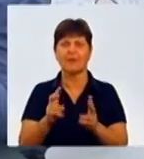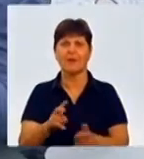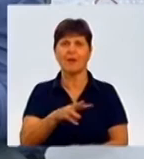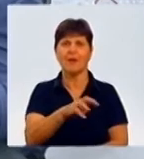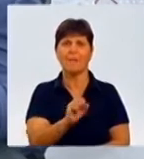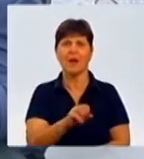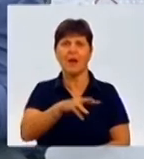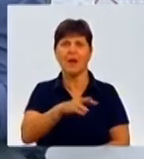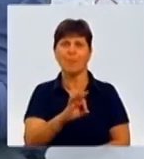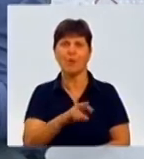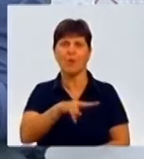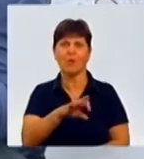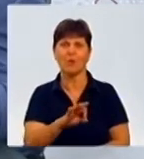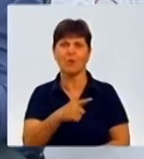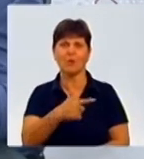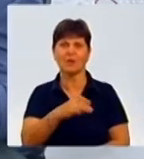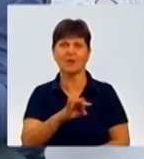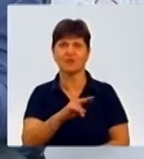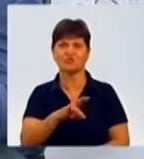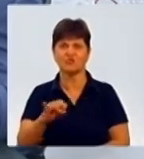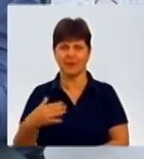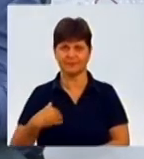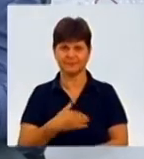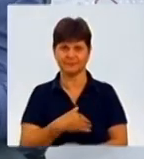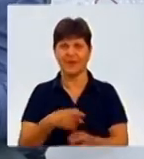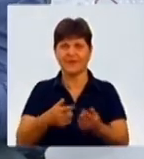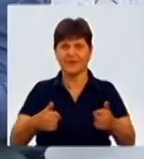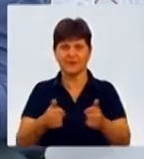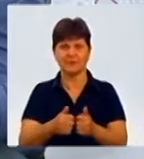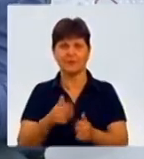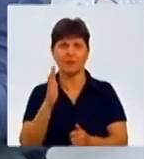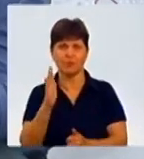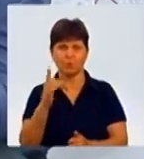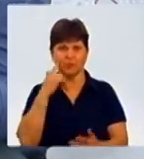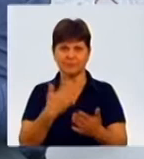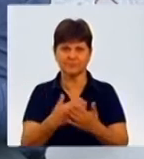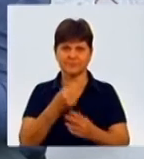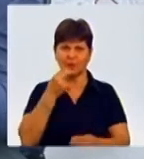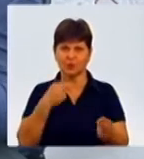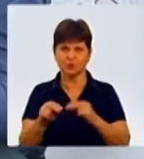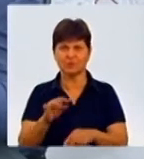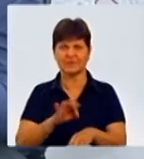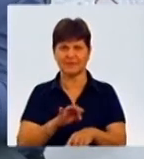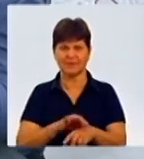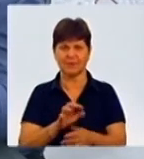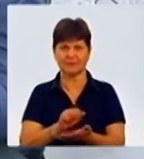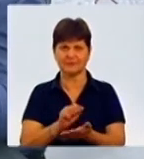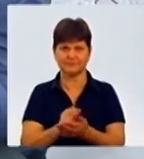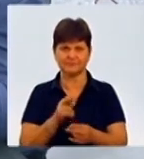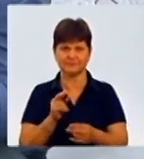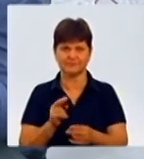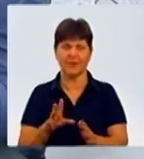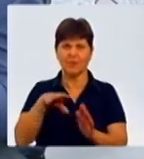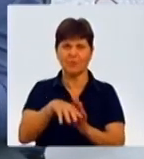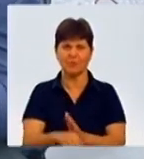не є нам на змогу більш спеціалізовано, більш вузько займатися даною патологією, впроваджувати сучасні